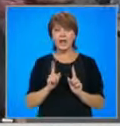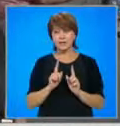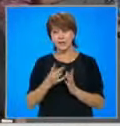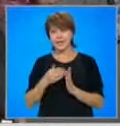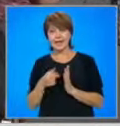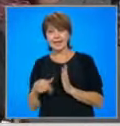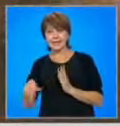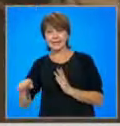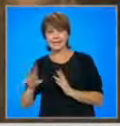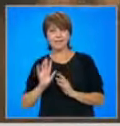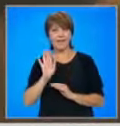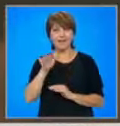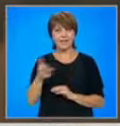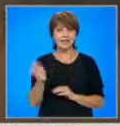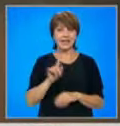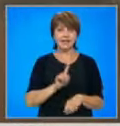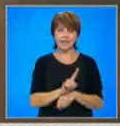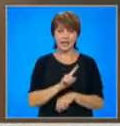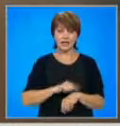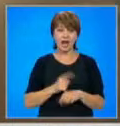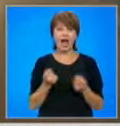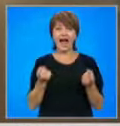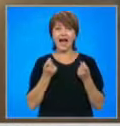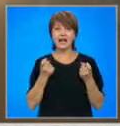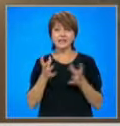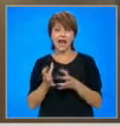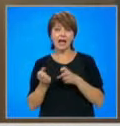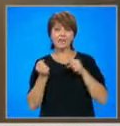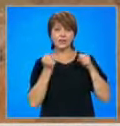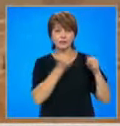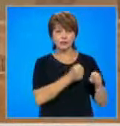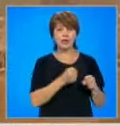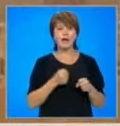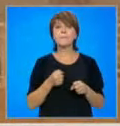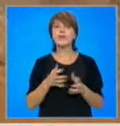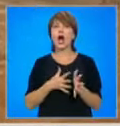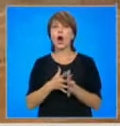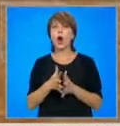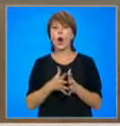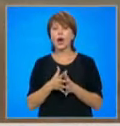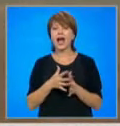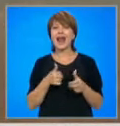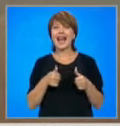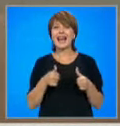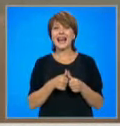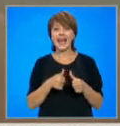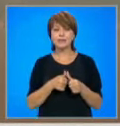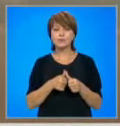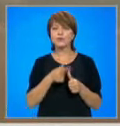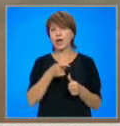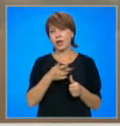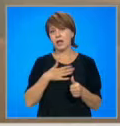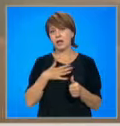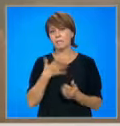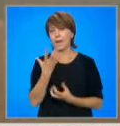след 11 часа сутринта. В Гърция евакуираха жители на остров Лесбос заради пожар до крайбрежен курорт, където горят